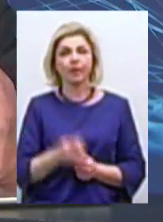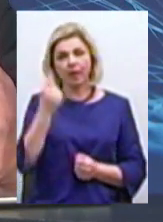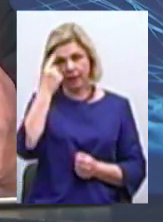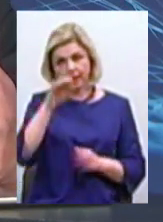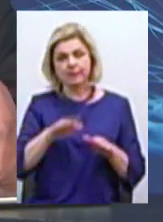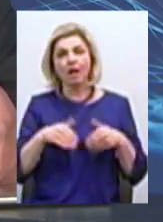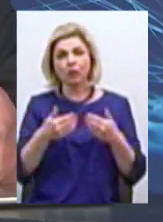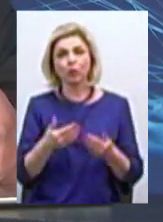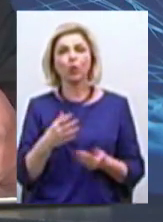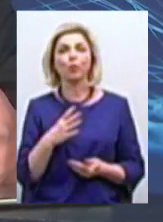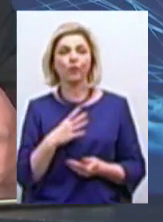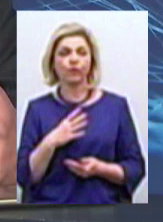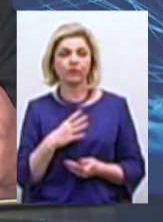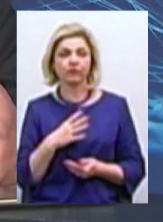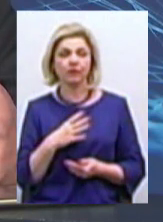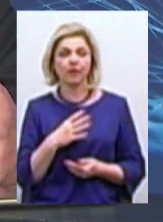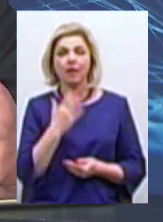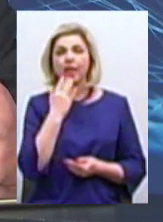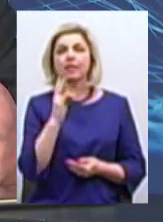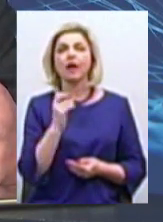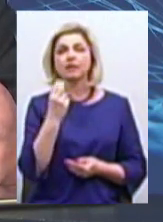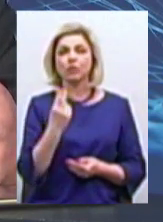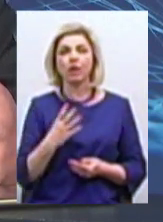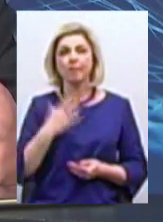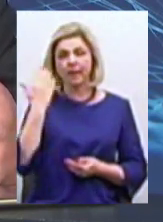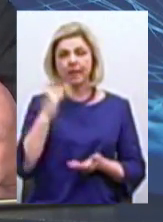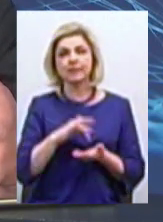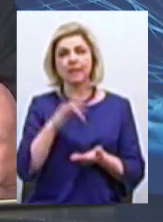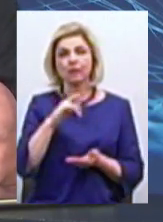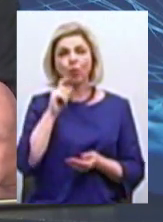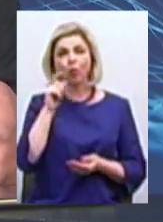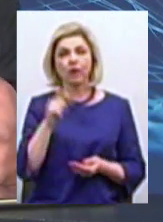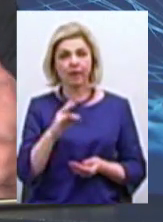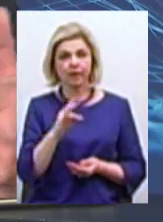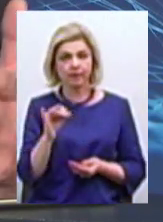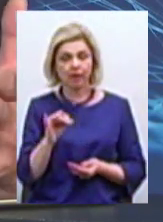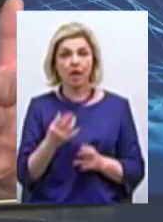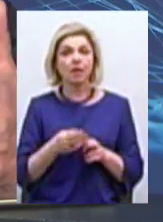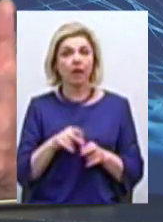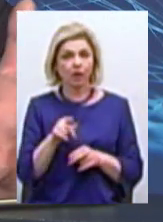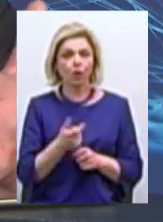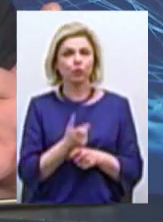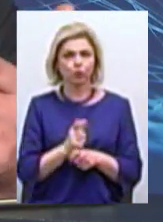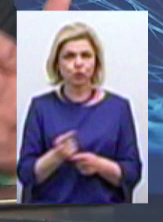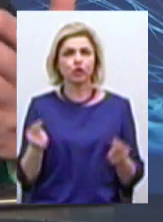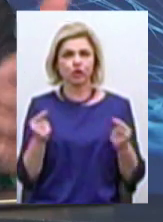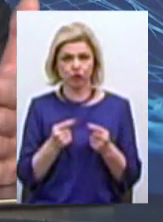Ініціатором був Національний екологічний центр України, який, до речі, дуже чітко